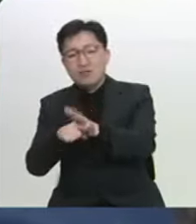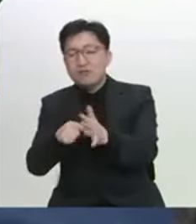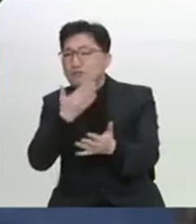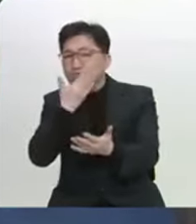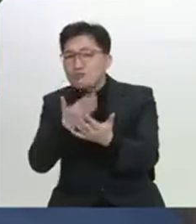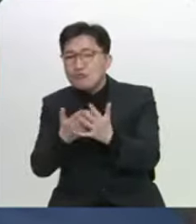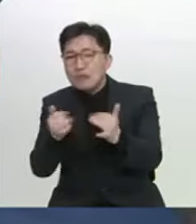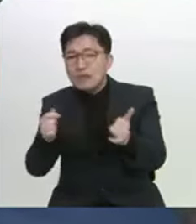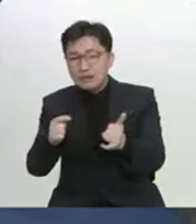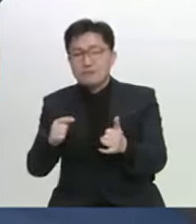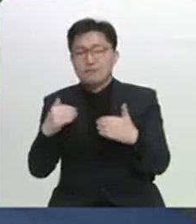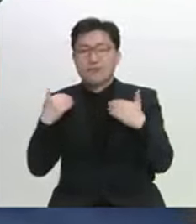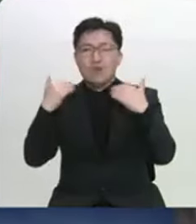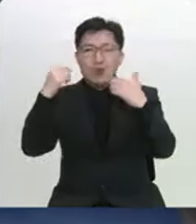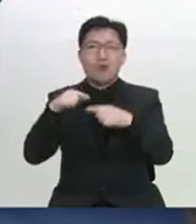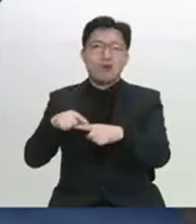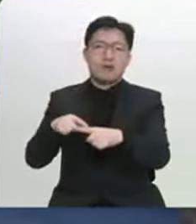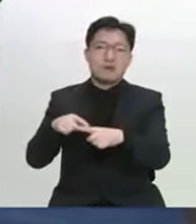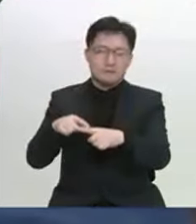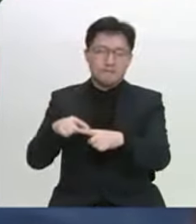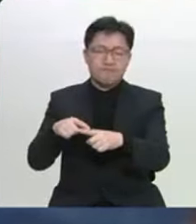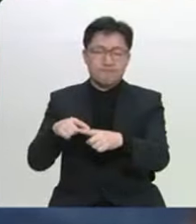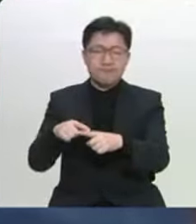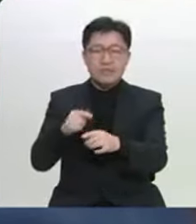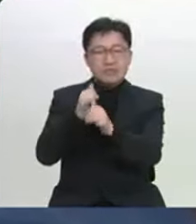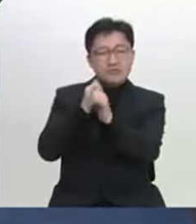어른이십니다. 선생님의 삶은